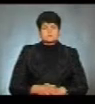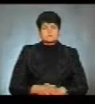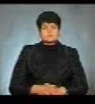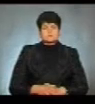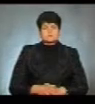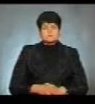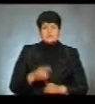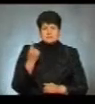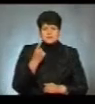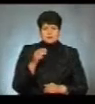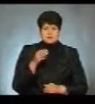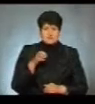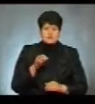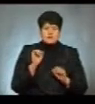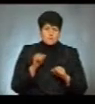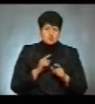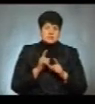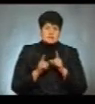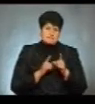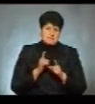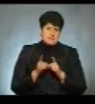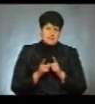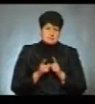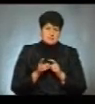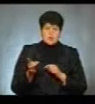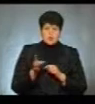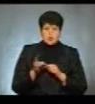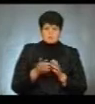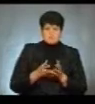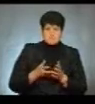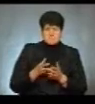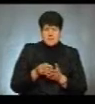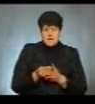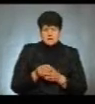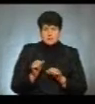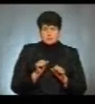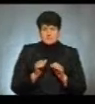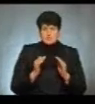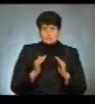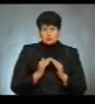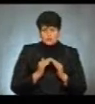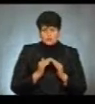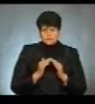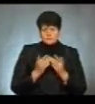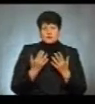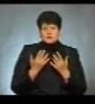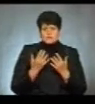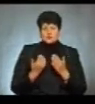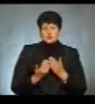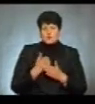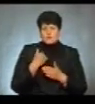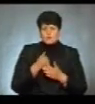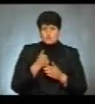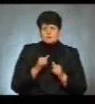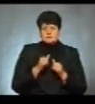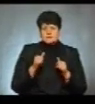З 1 травня може змінитися розмір плати за управління будинком, оскільки з нового року